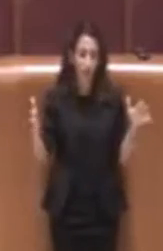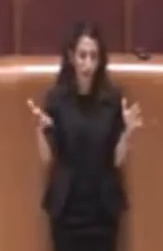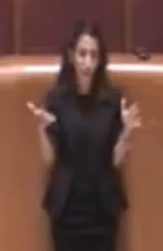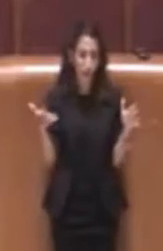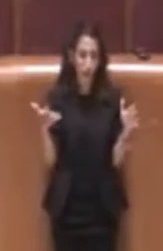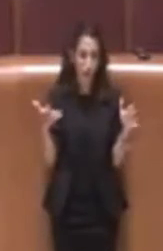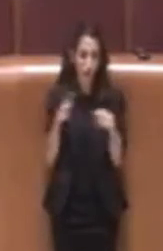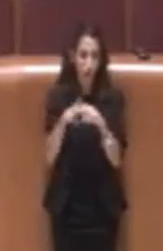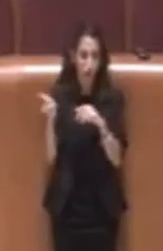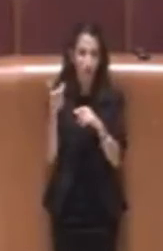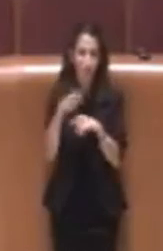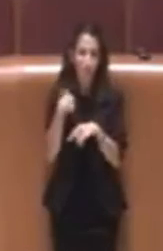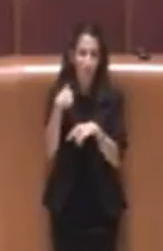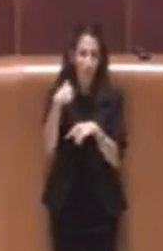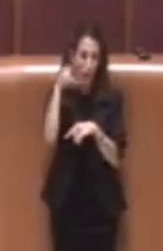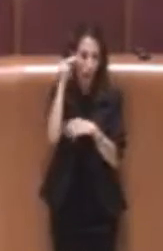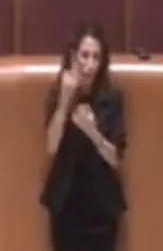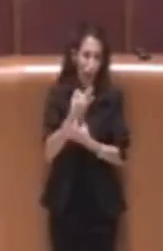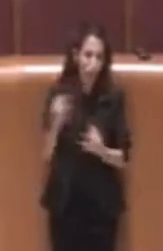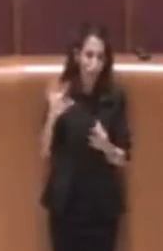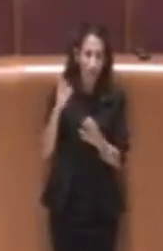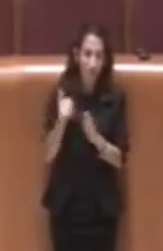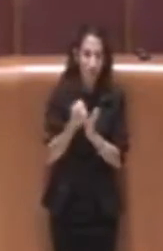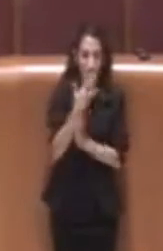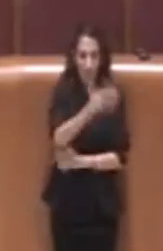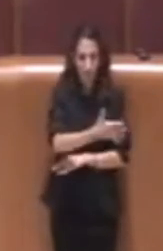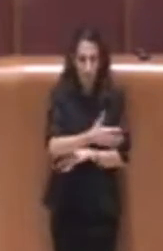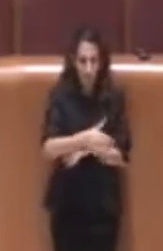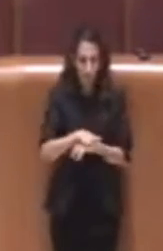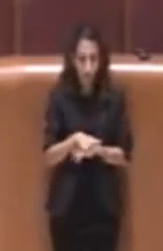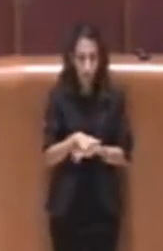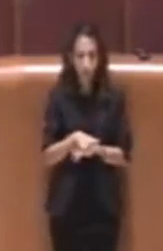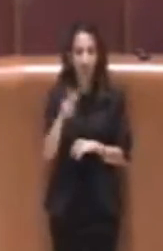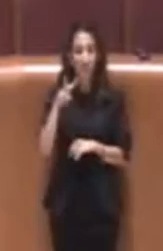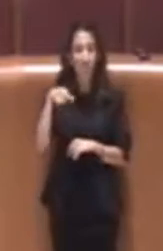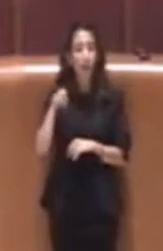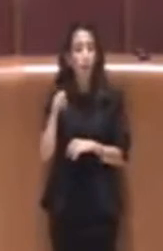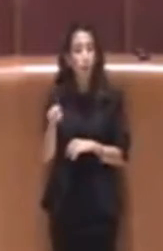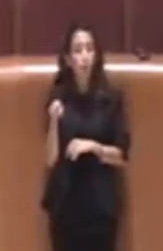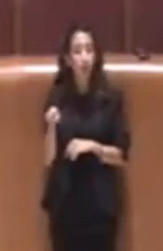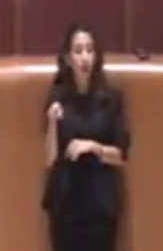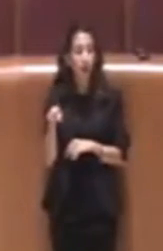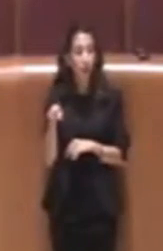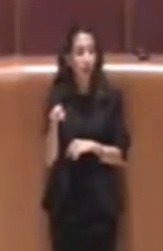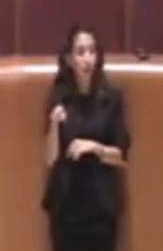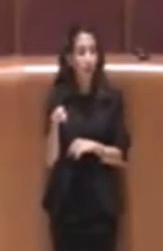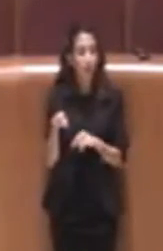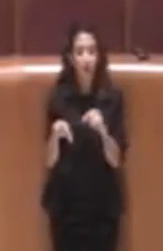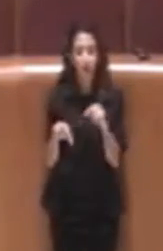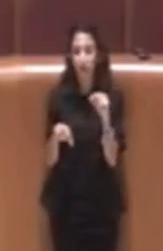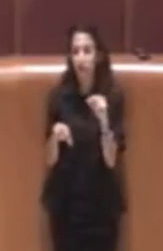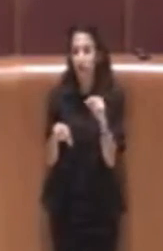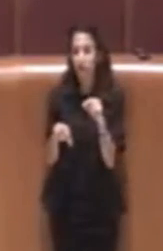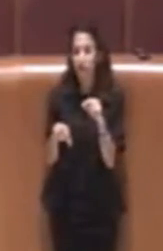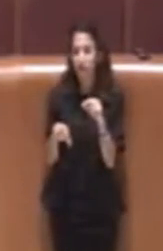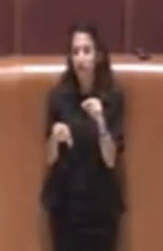motivo. Questo per dire che Vigna Murata è un piccolo